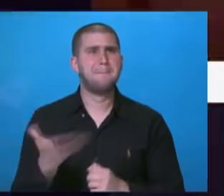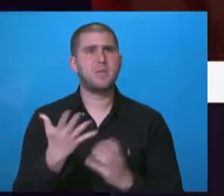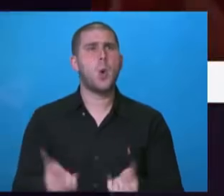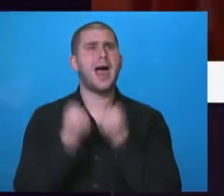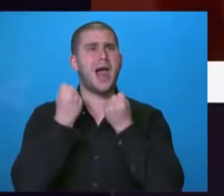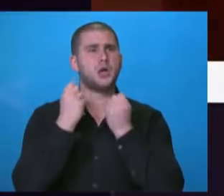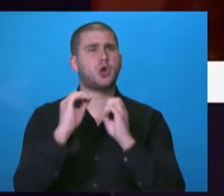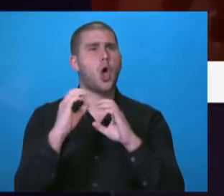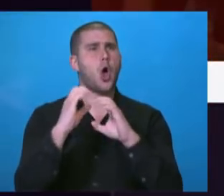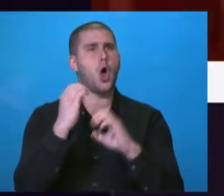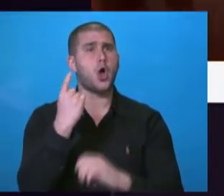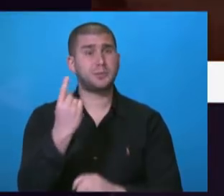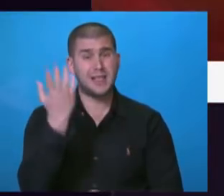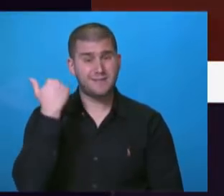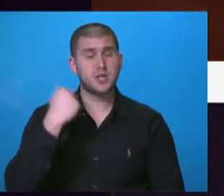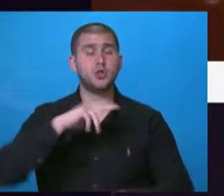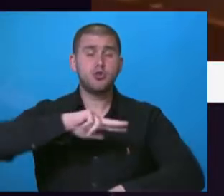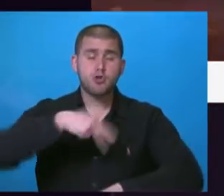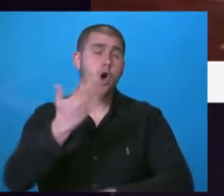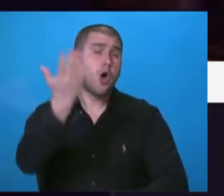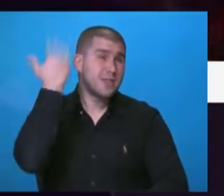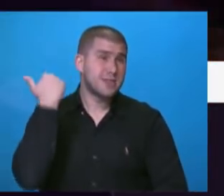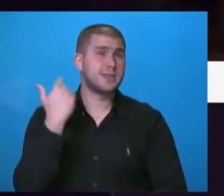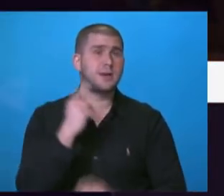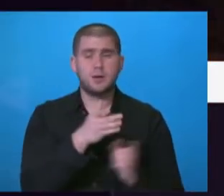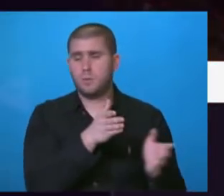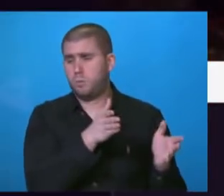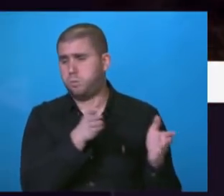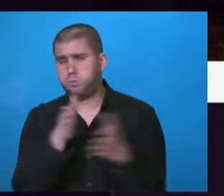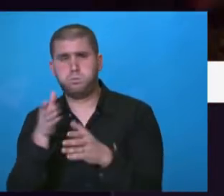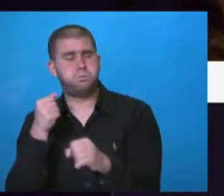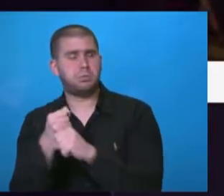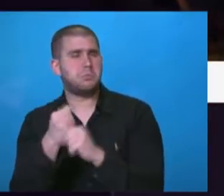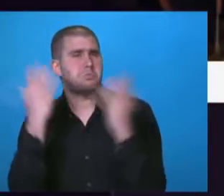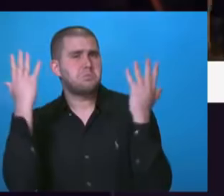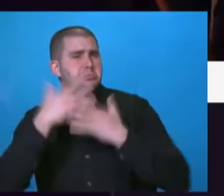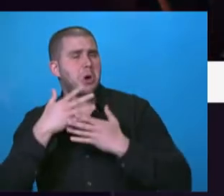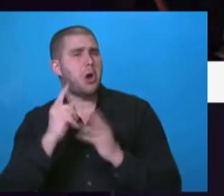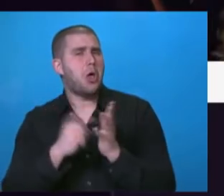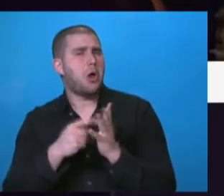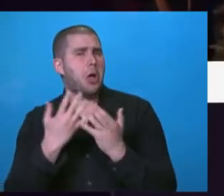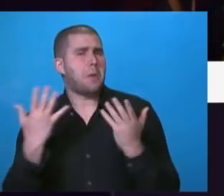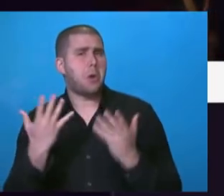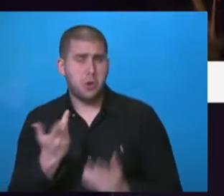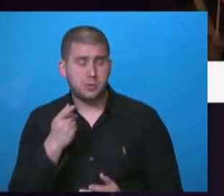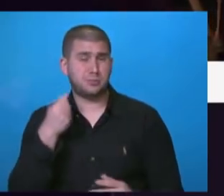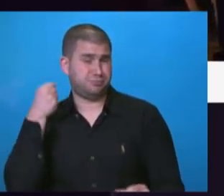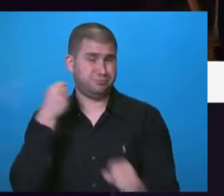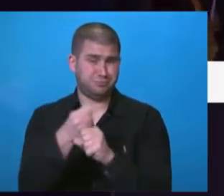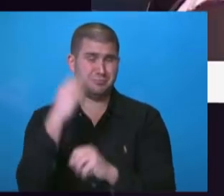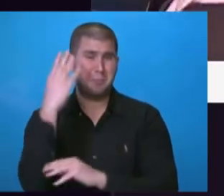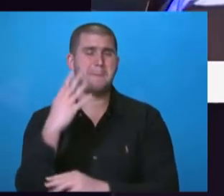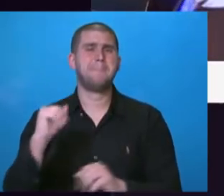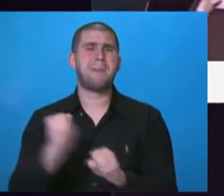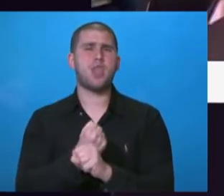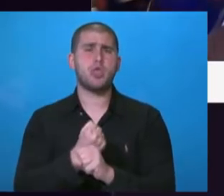אותו אוטובוס שלפני יותר משלוש שעות סוטה ממסלולו מסיבה שאינה ברורה, פוגע בטרמפיאדה מבטון